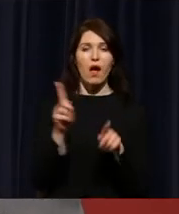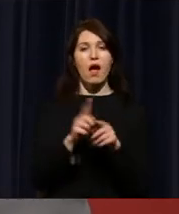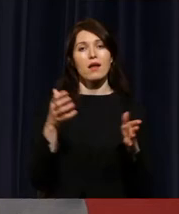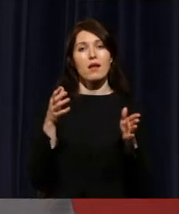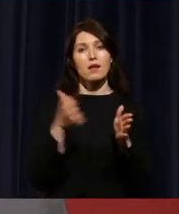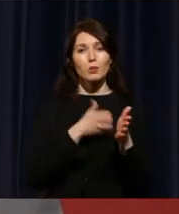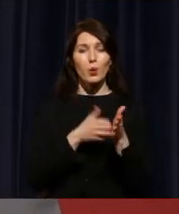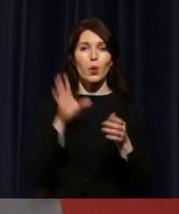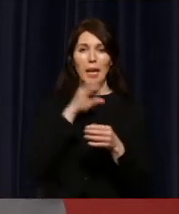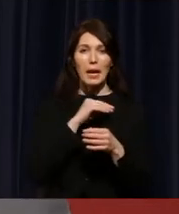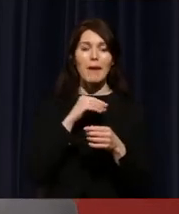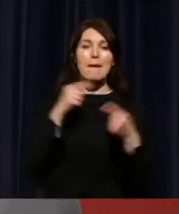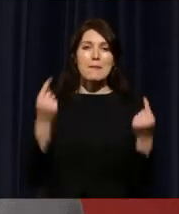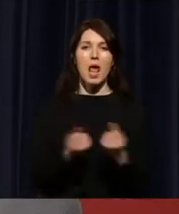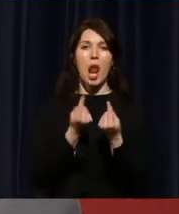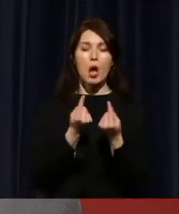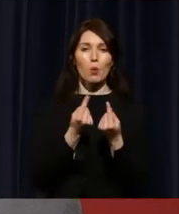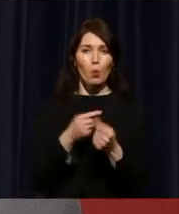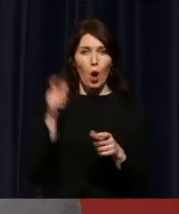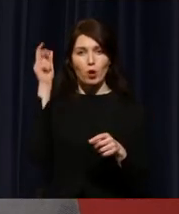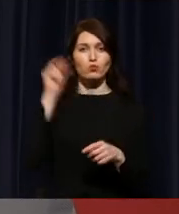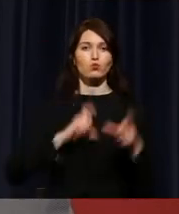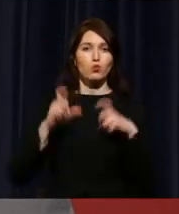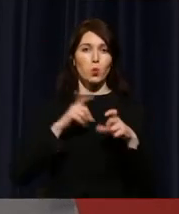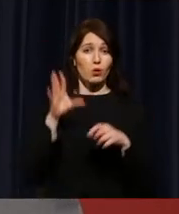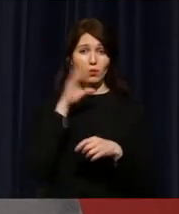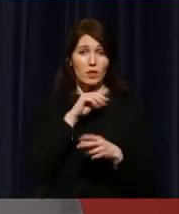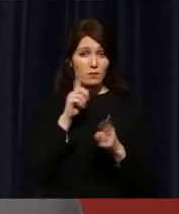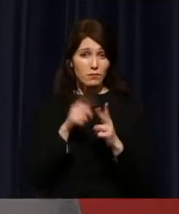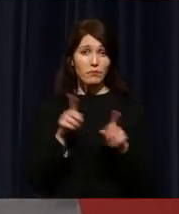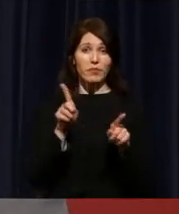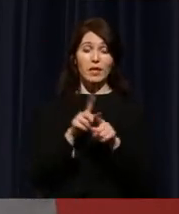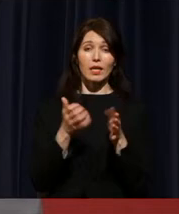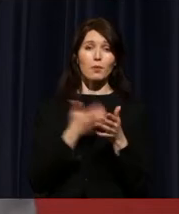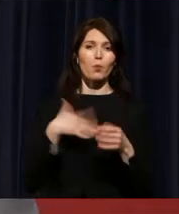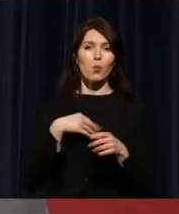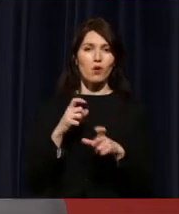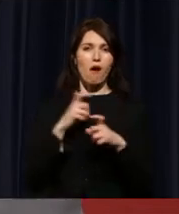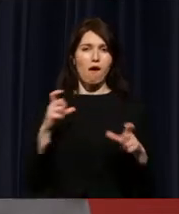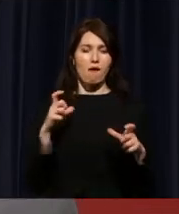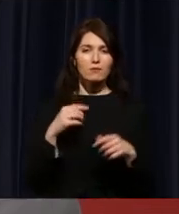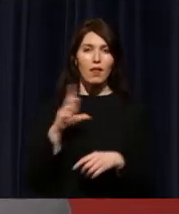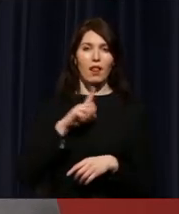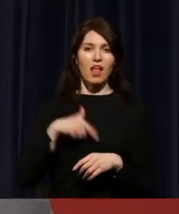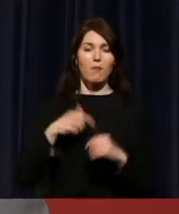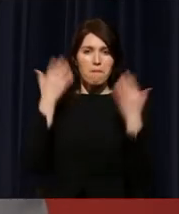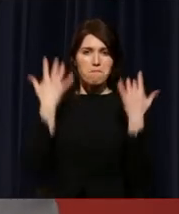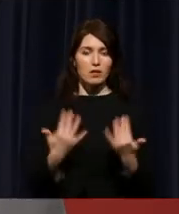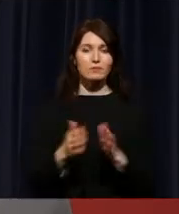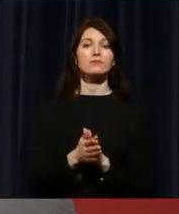izmantot pielaiko studiju iespējas, gan arī izmantot mūsu, jāsaka, skaļāko Latvijā